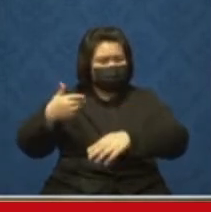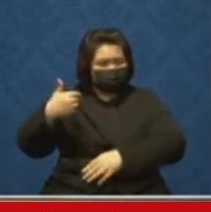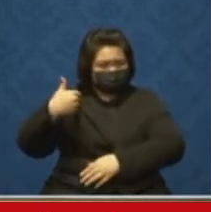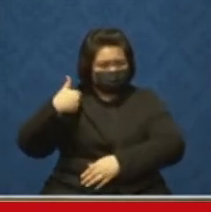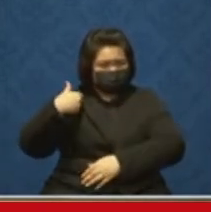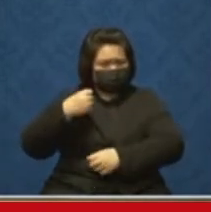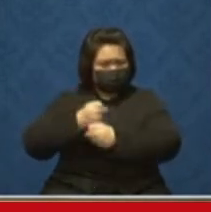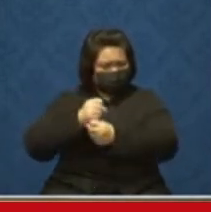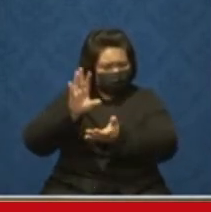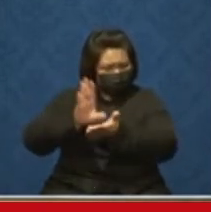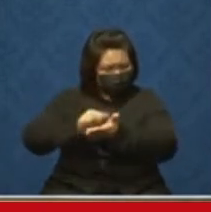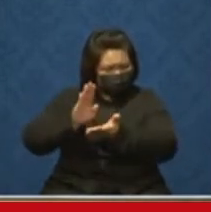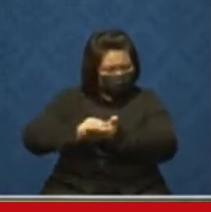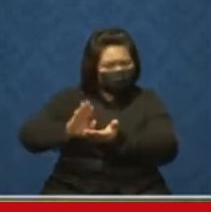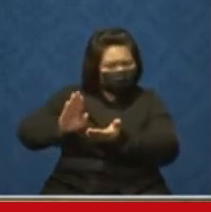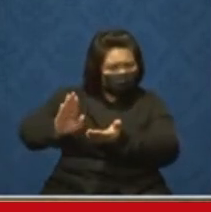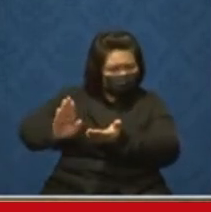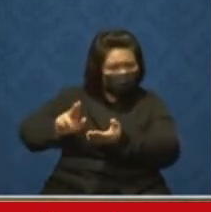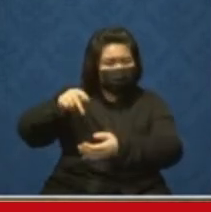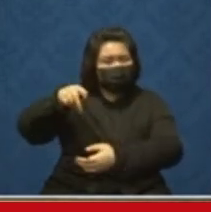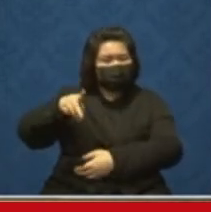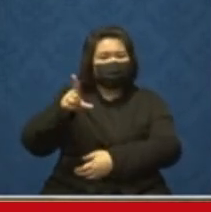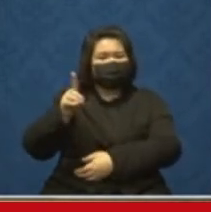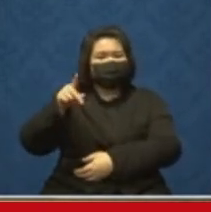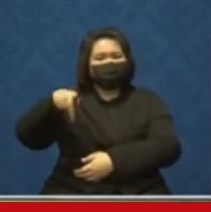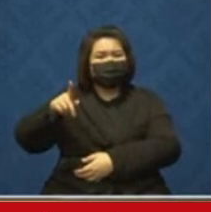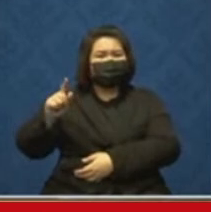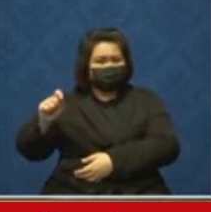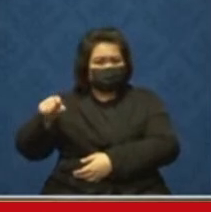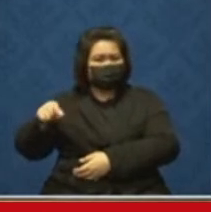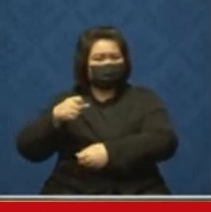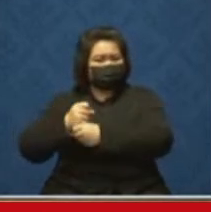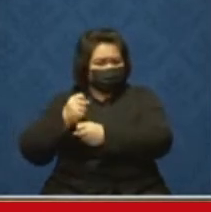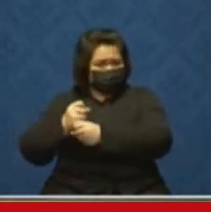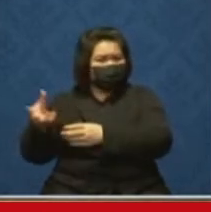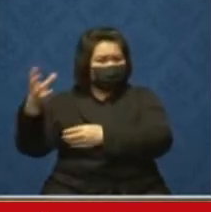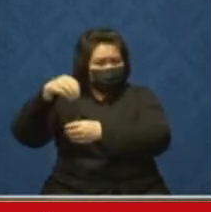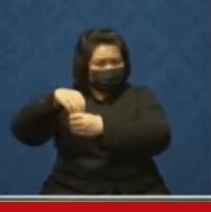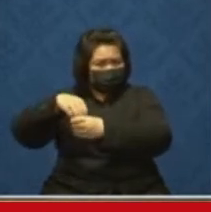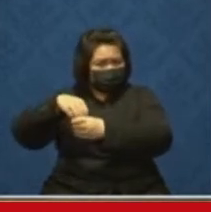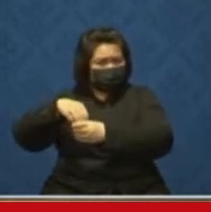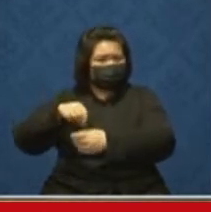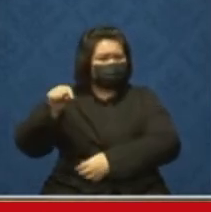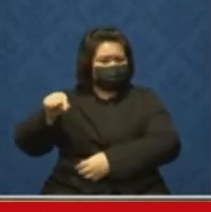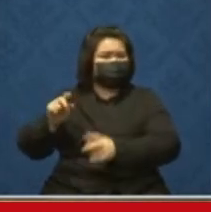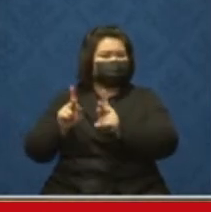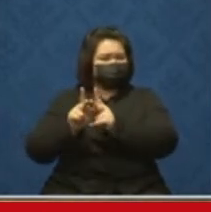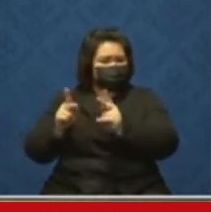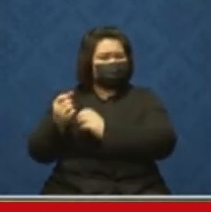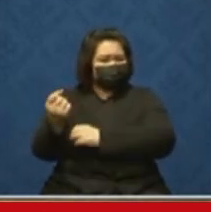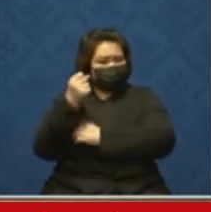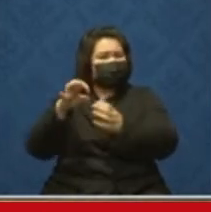คลดพร้อล Alumni อีกที,คลอบเขาไ้อทีนึง.โดยทรมการท่านนี้มีอำนาจ